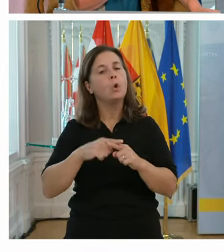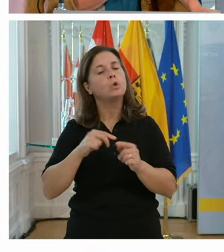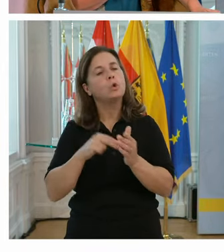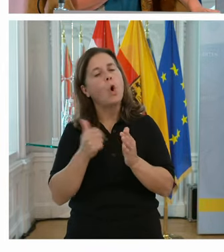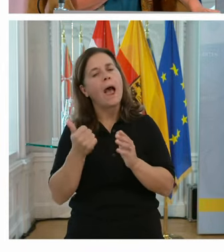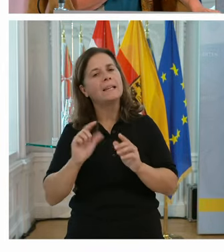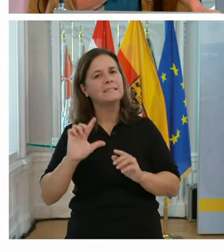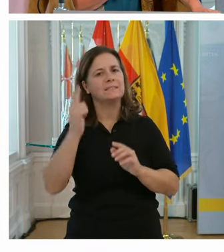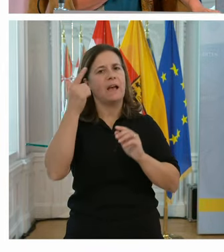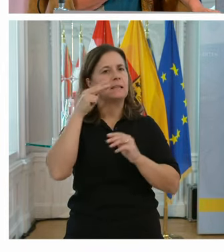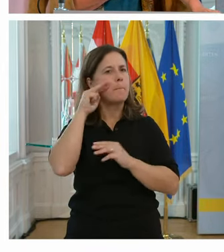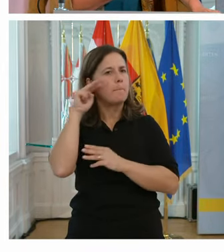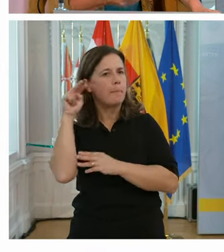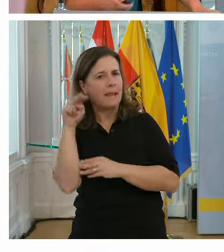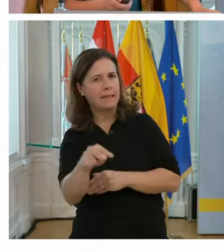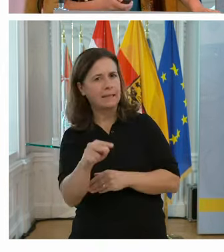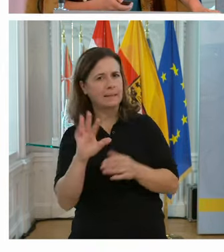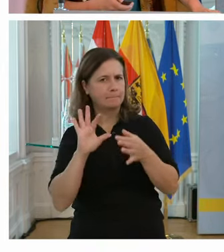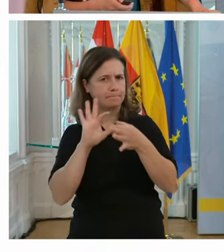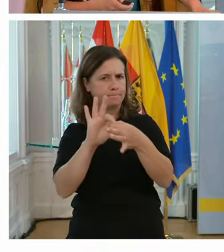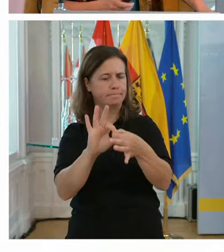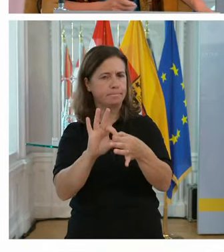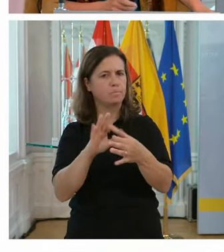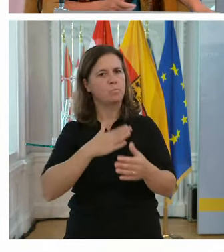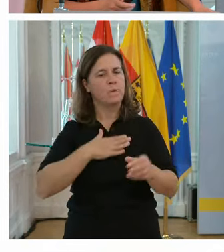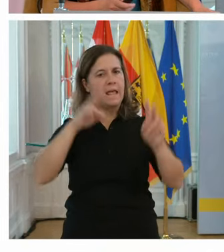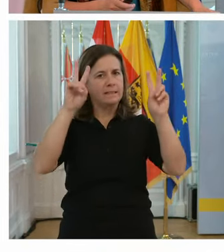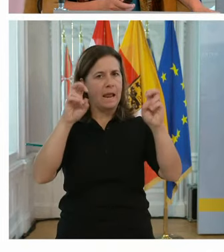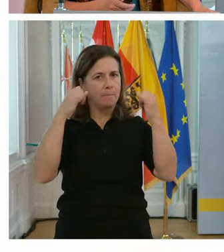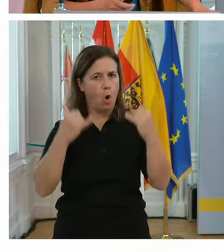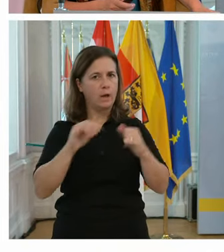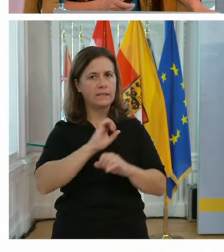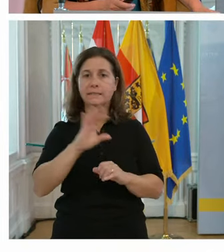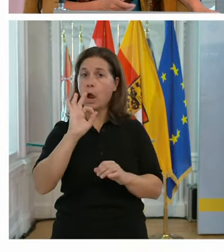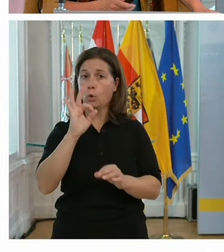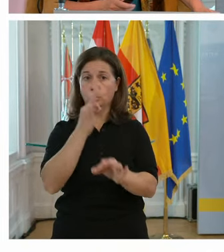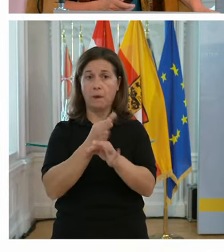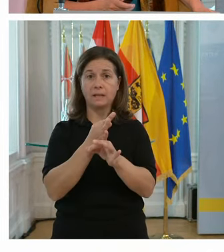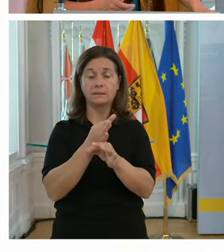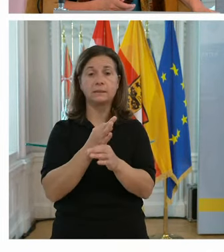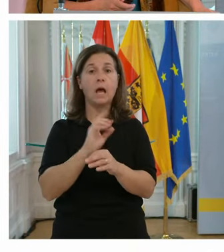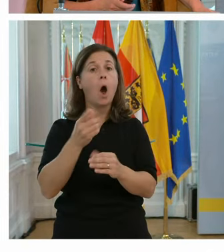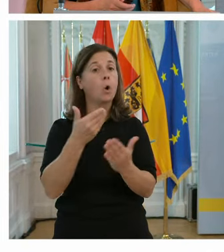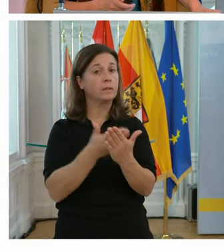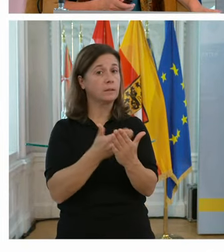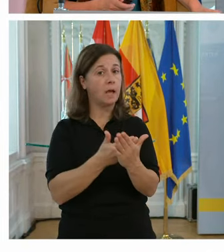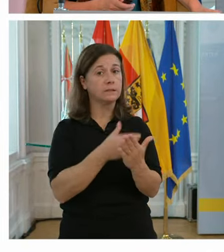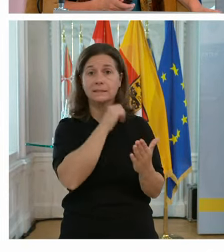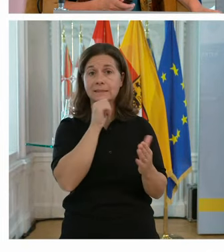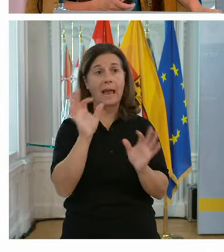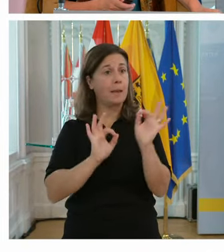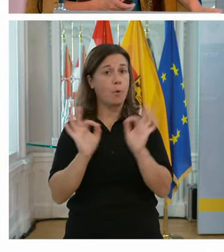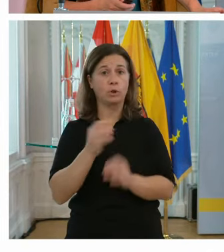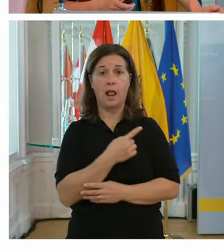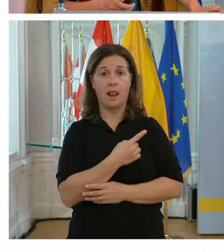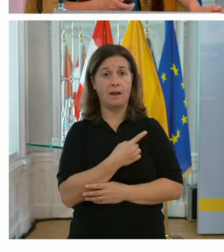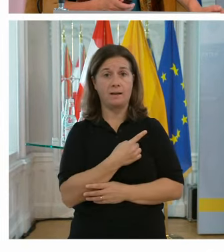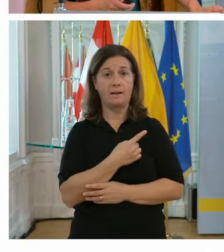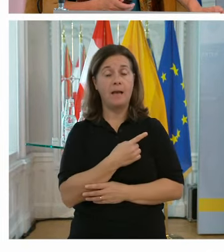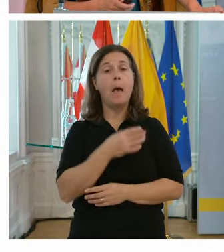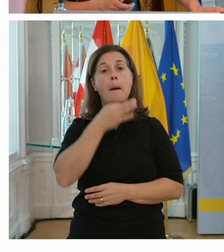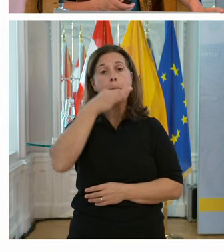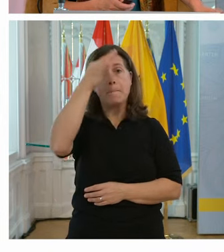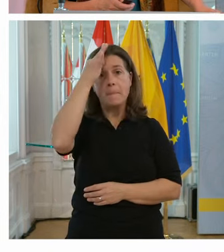drauf werfen, der, finde ich, zu unserem Thema heute hier sehr gut passt. Auch das sind keine Models. Das ist ein Bild